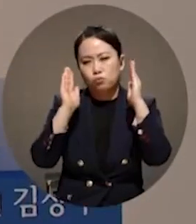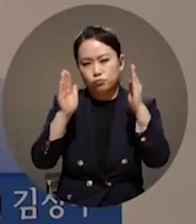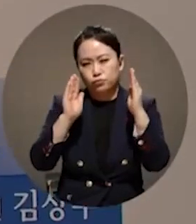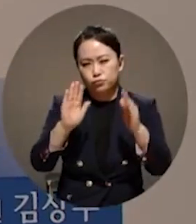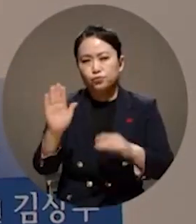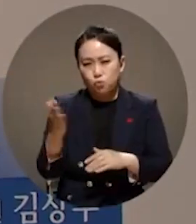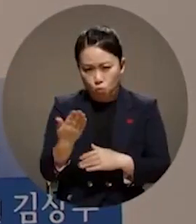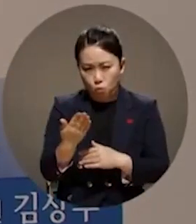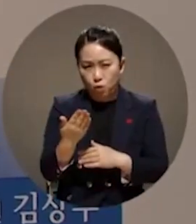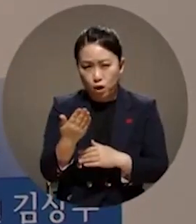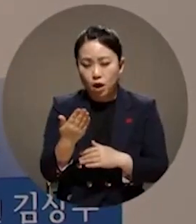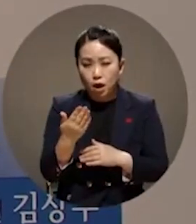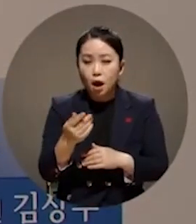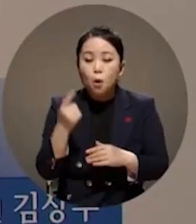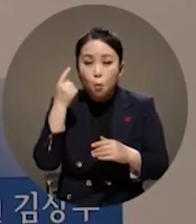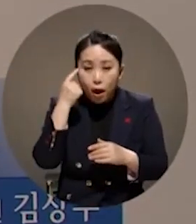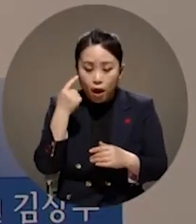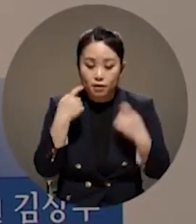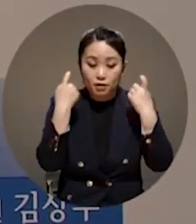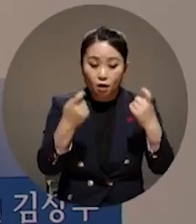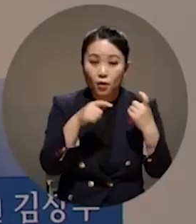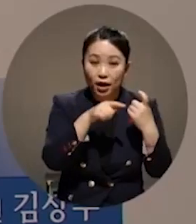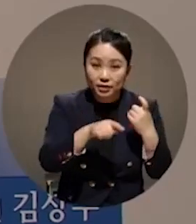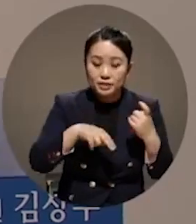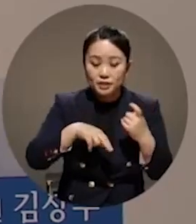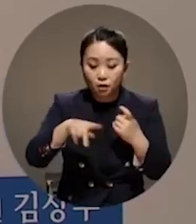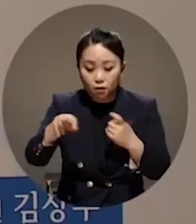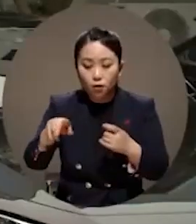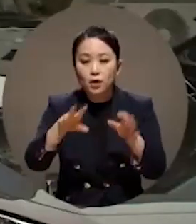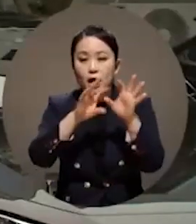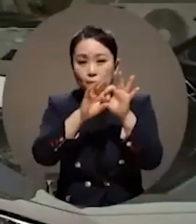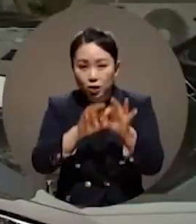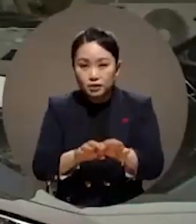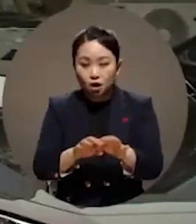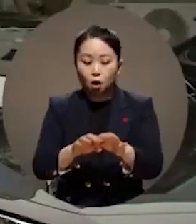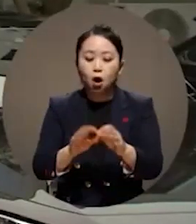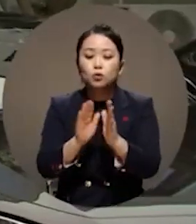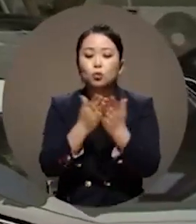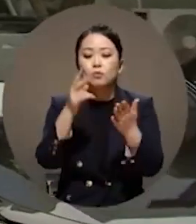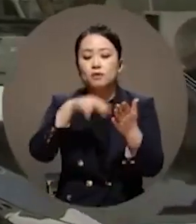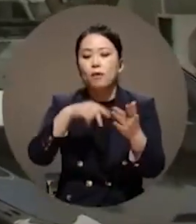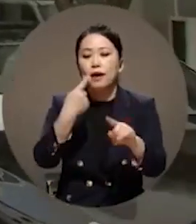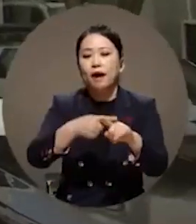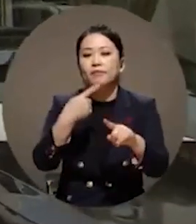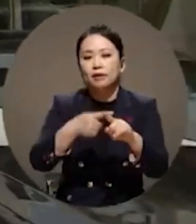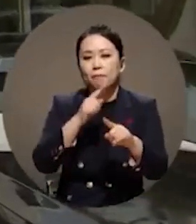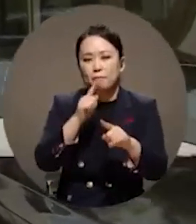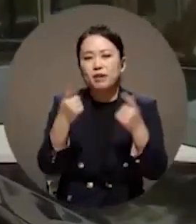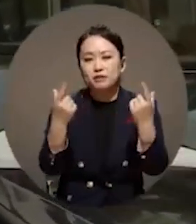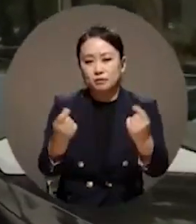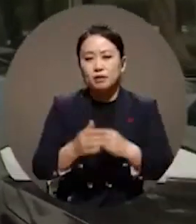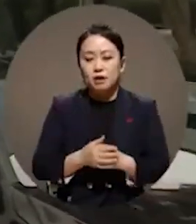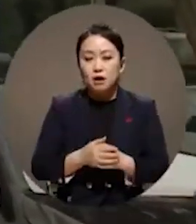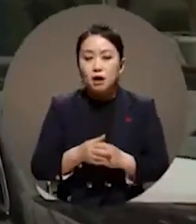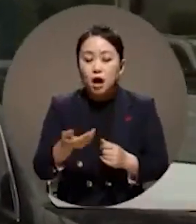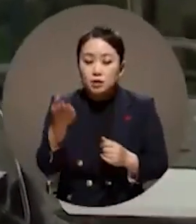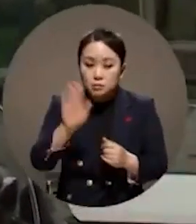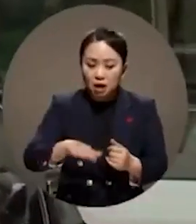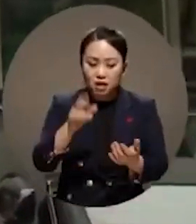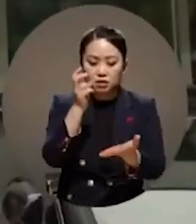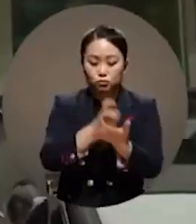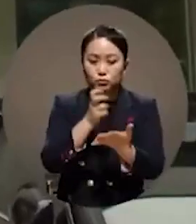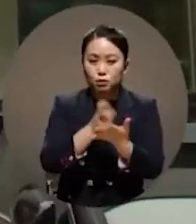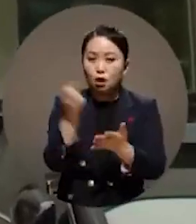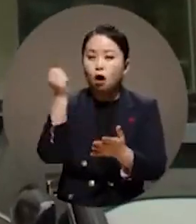여행을 걸어다니면서 하는 독서라고도 하듯이. 규정을 어기기까지 합니다. 지난해 10월 태국으로